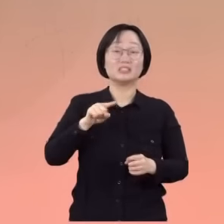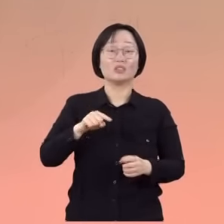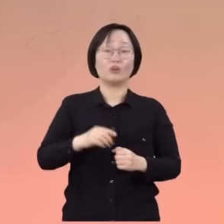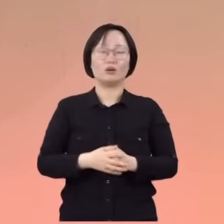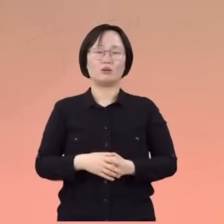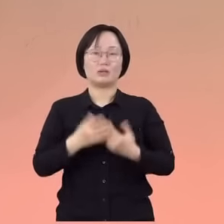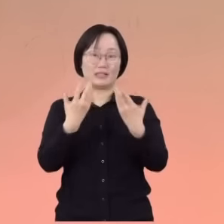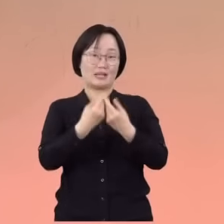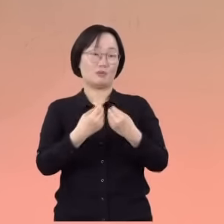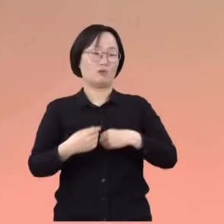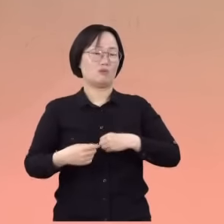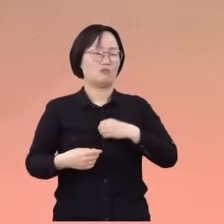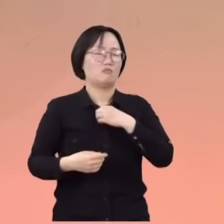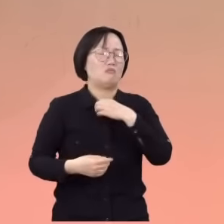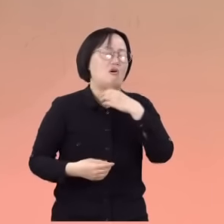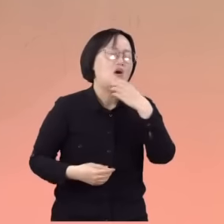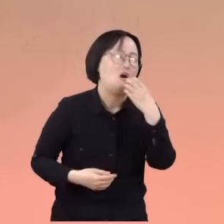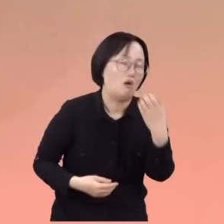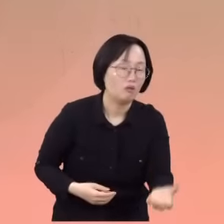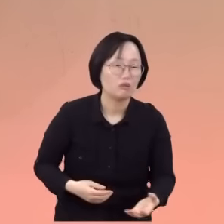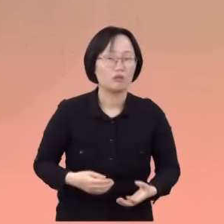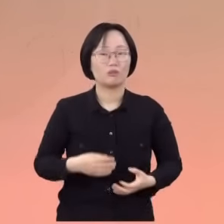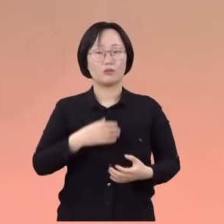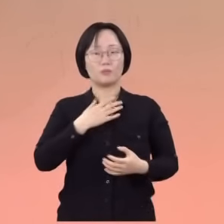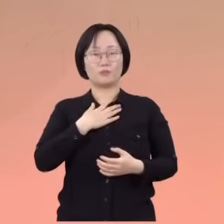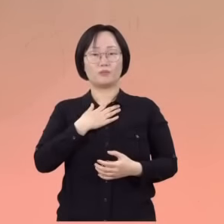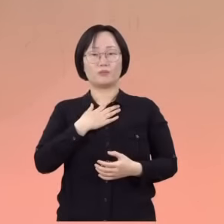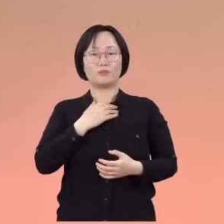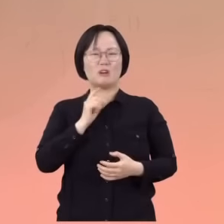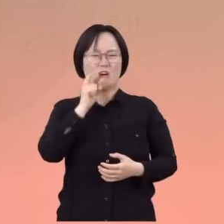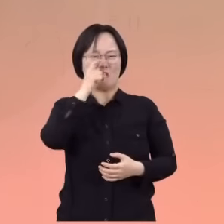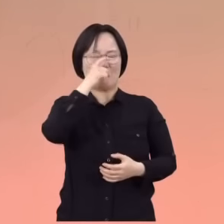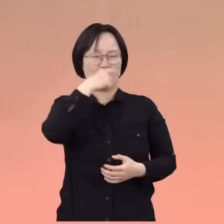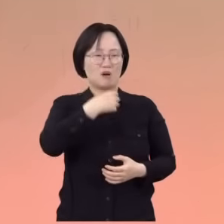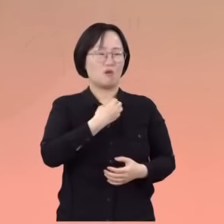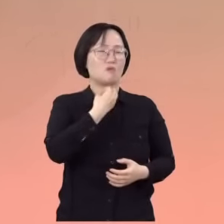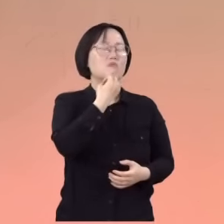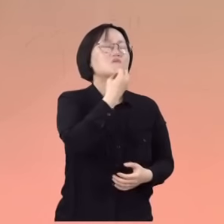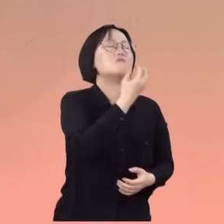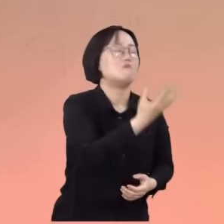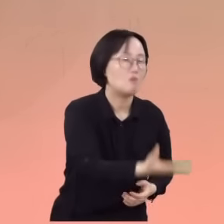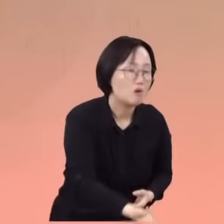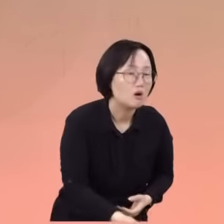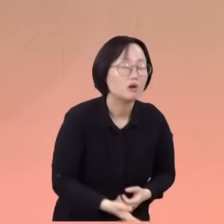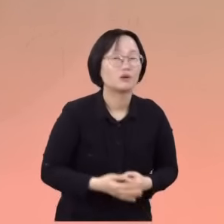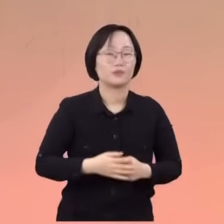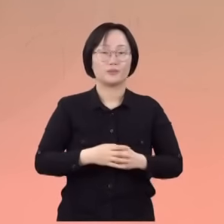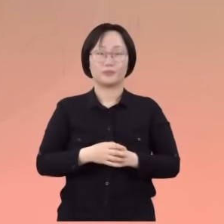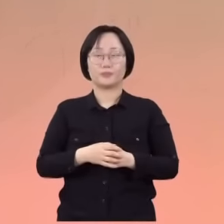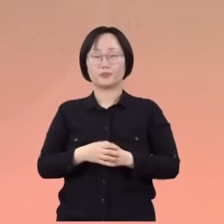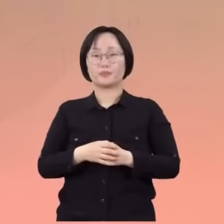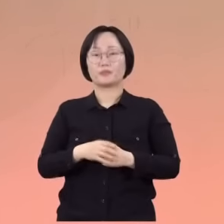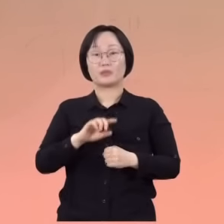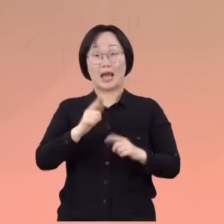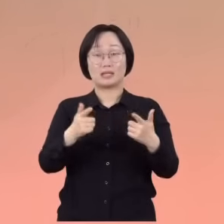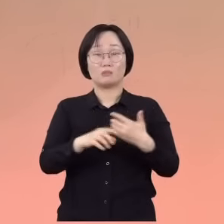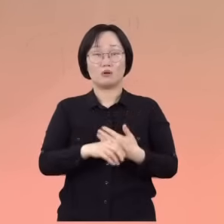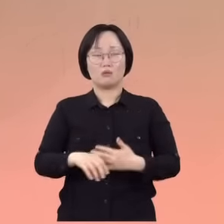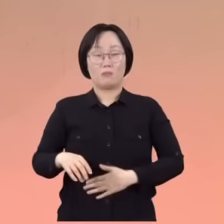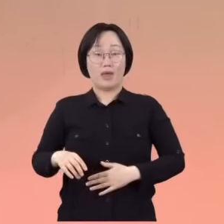토를 한다거나 입으로 입으로 더러운 걸 어 쏟아 낸다든가 아니면